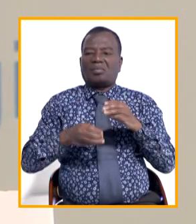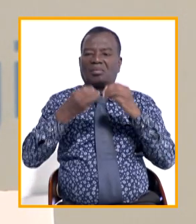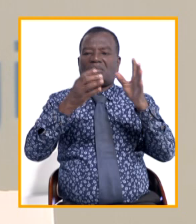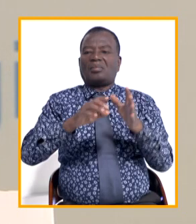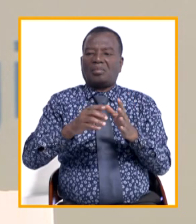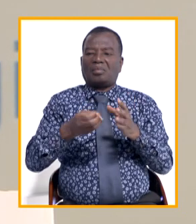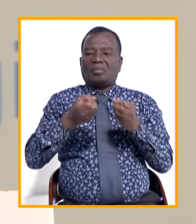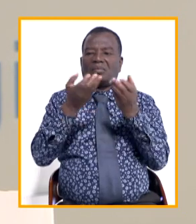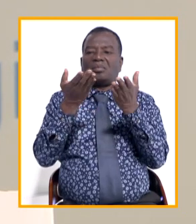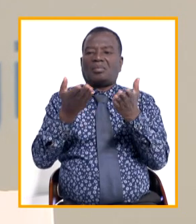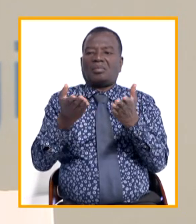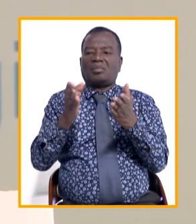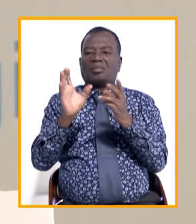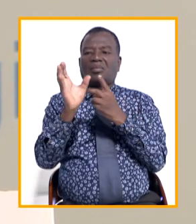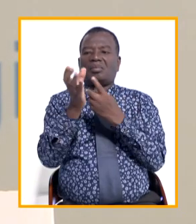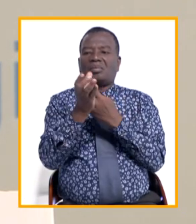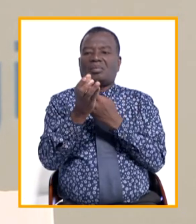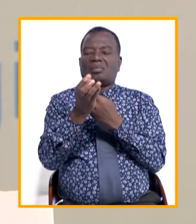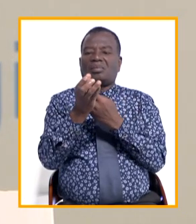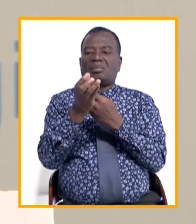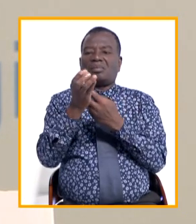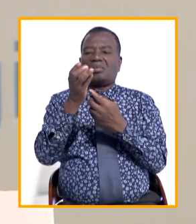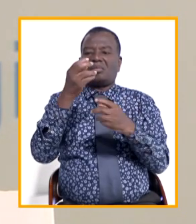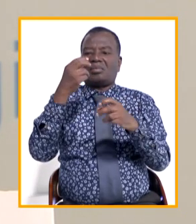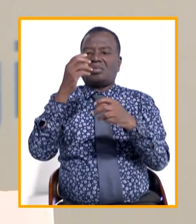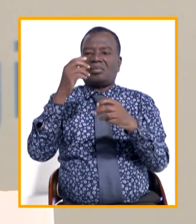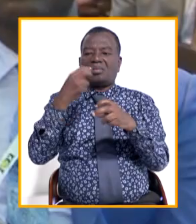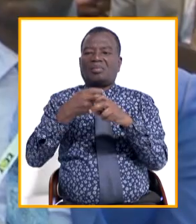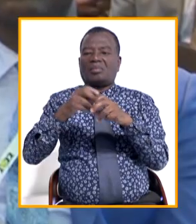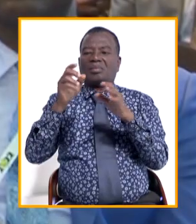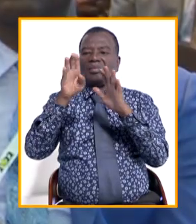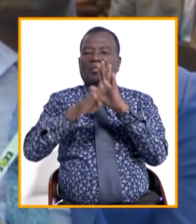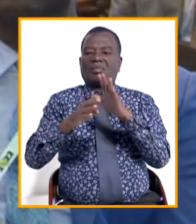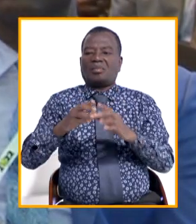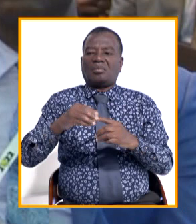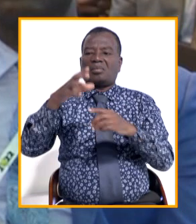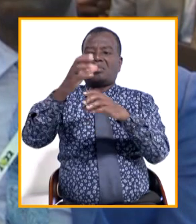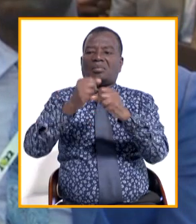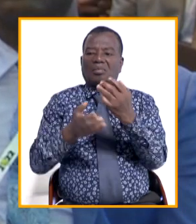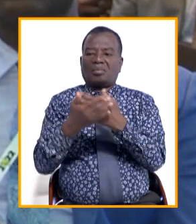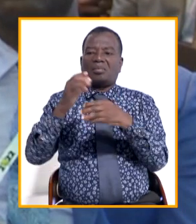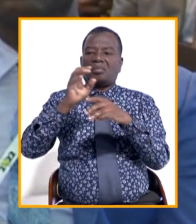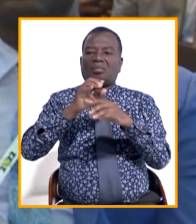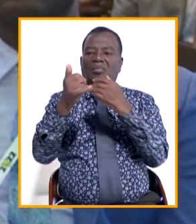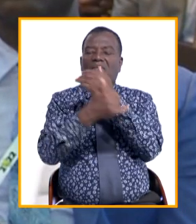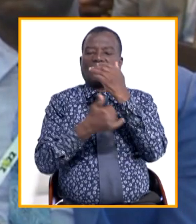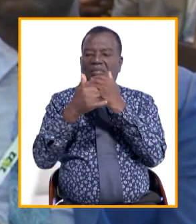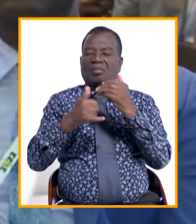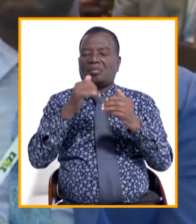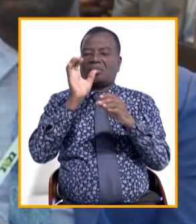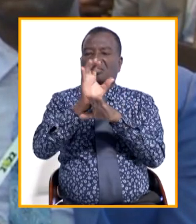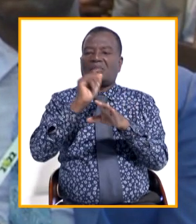en cause de certains acquis difficilement obtenus par nos pays. La Côte d'Ivoire s'est engagée à combattre